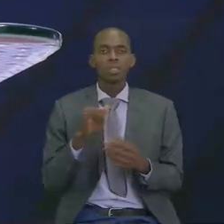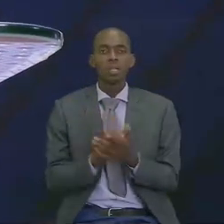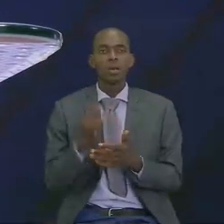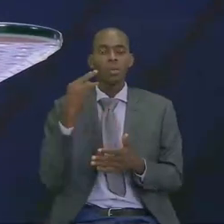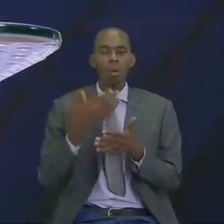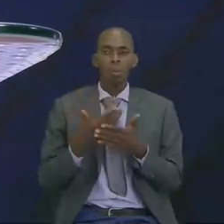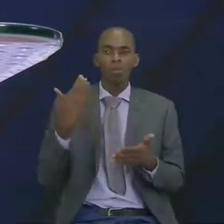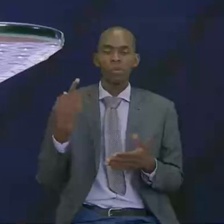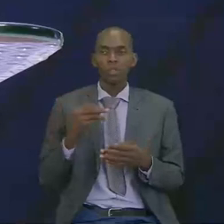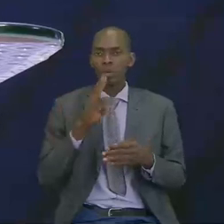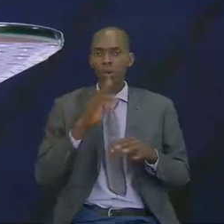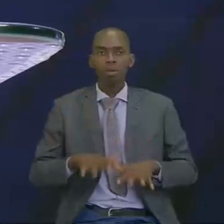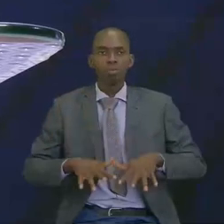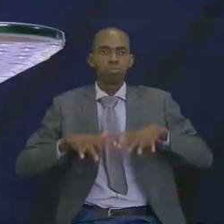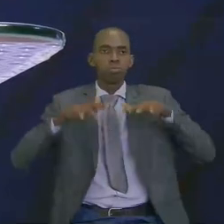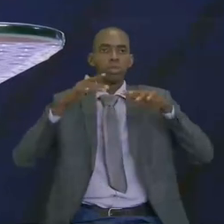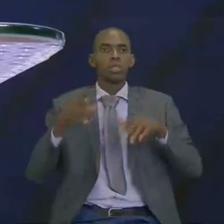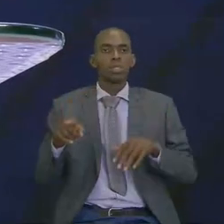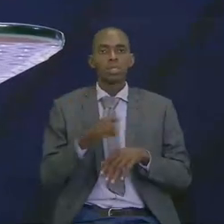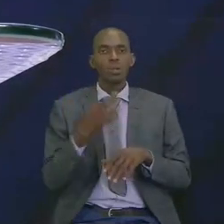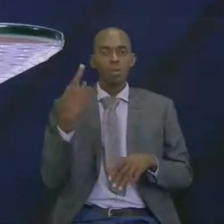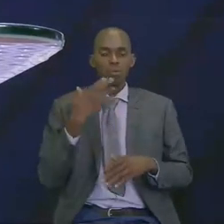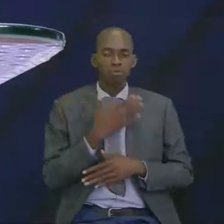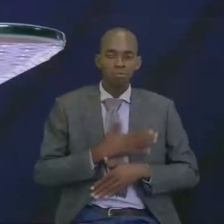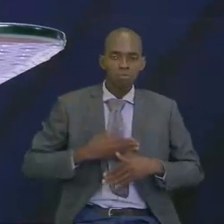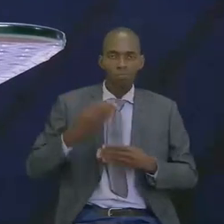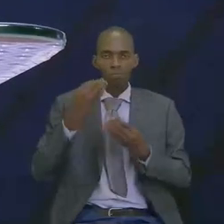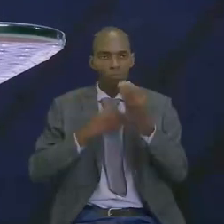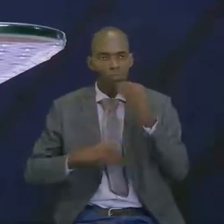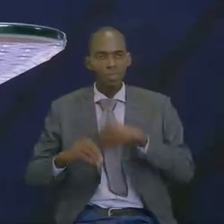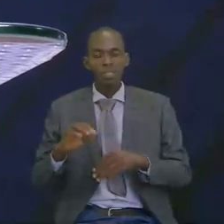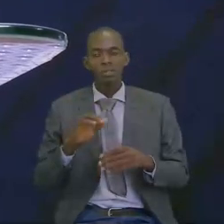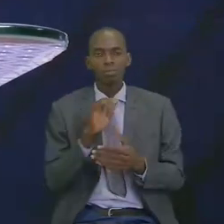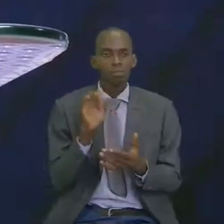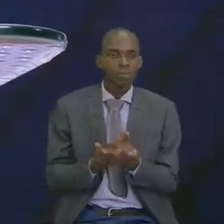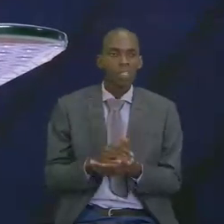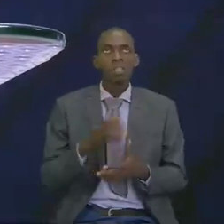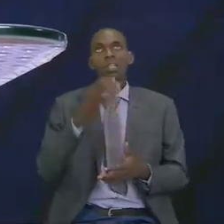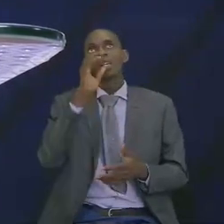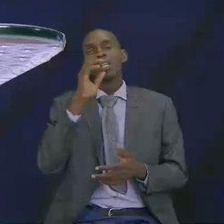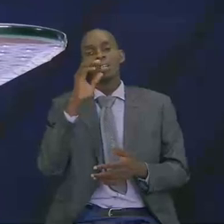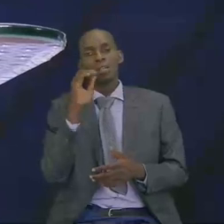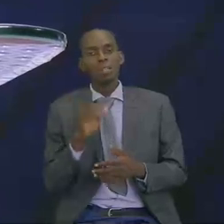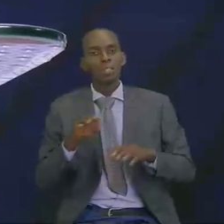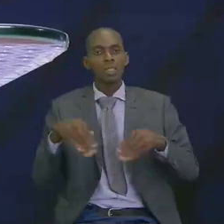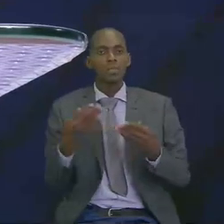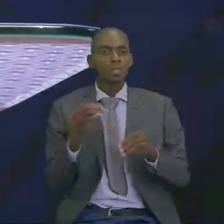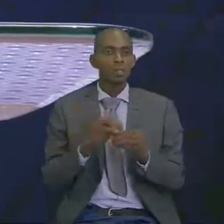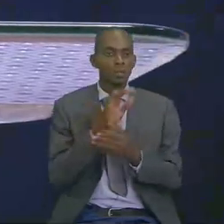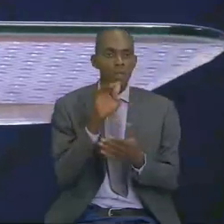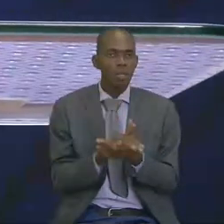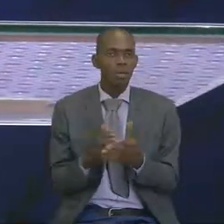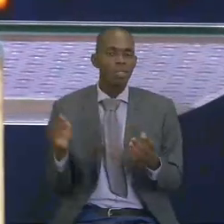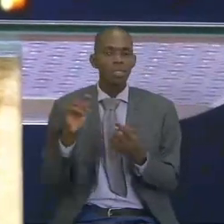38. Car dans les jours qui précédèrent le déluge, les hommes mangeaient et buvaient, se